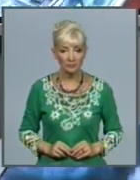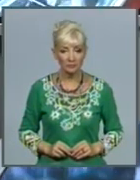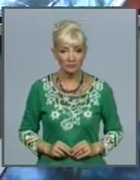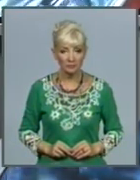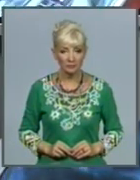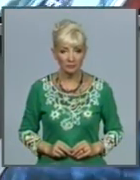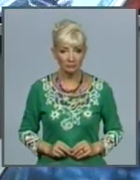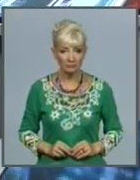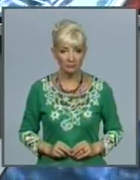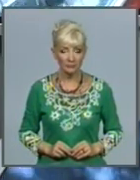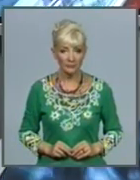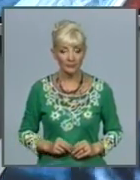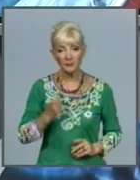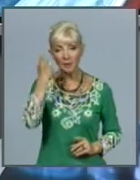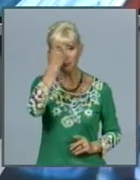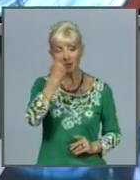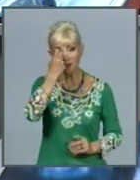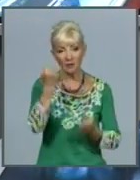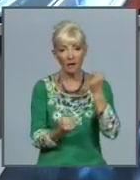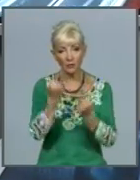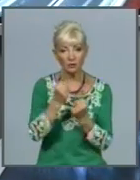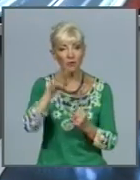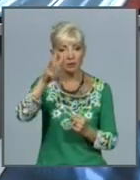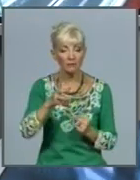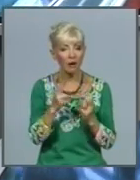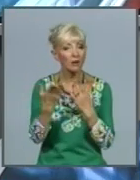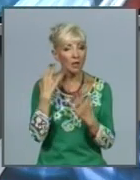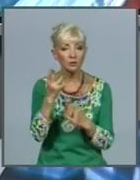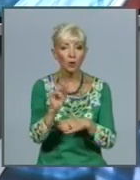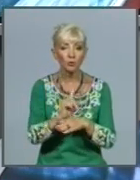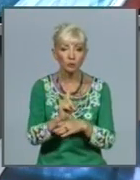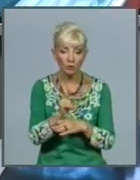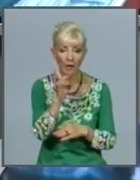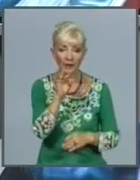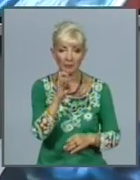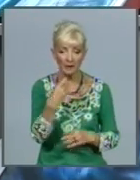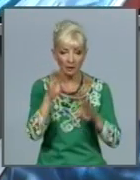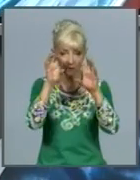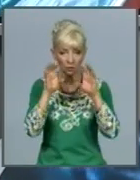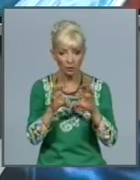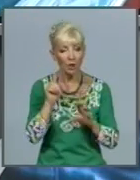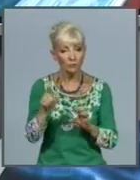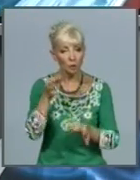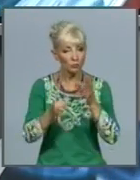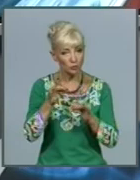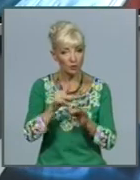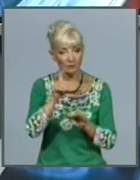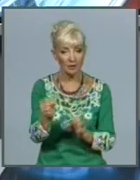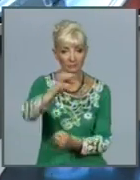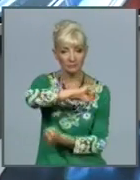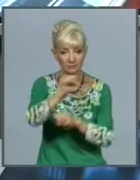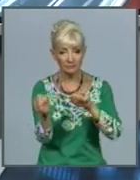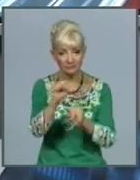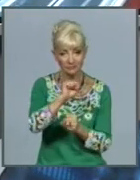Нетверезих водіїв штрафуватимуть, як і раніше, але за нормами Кримінального кодексу. Втім, судимості за керування автівкою у стані сп'яніння не